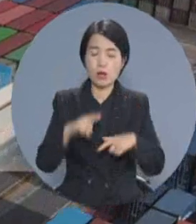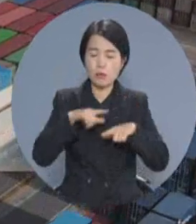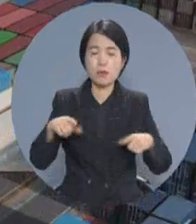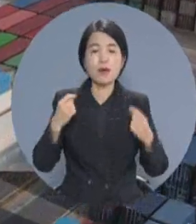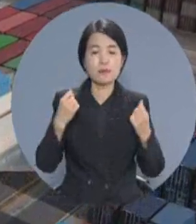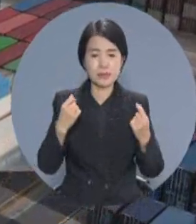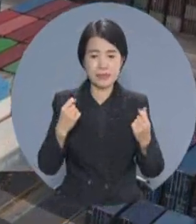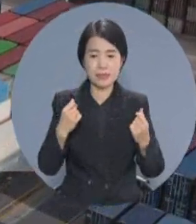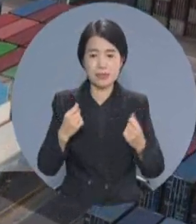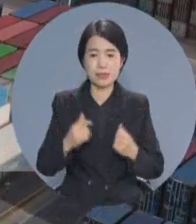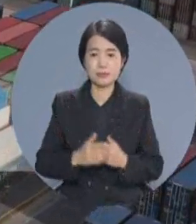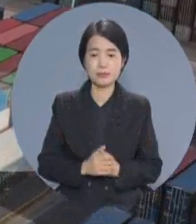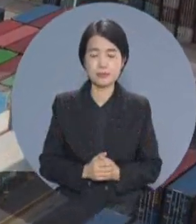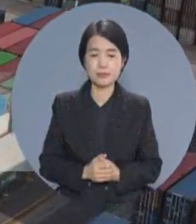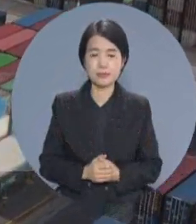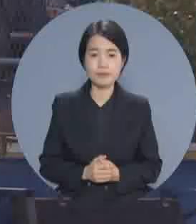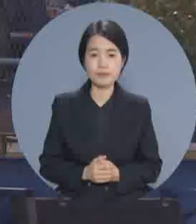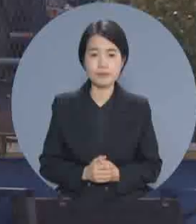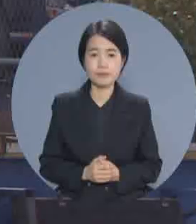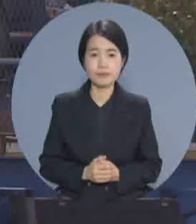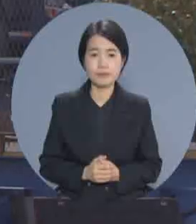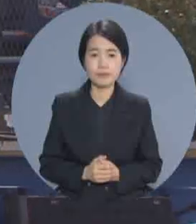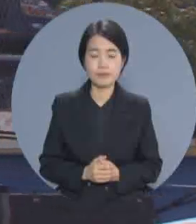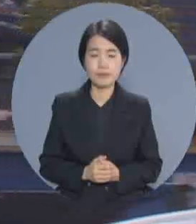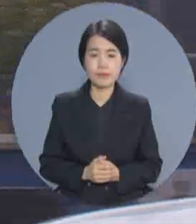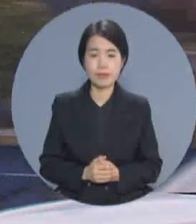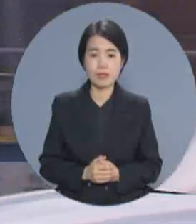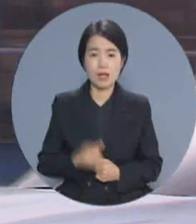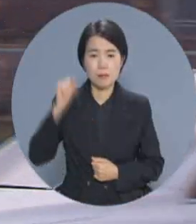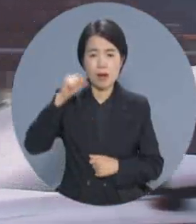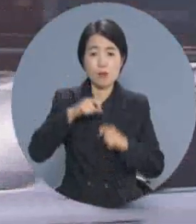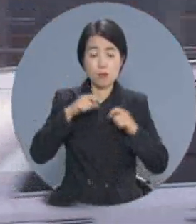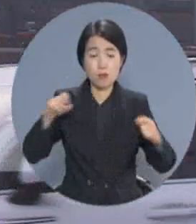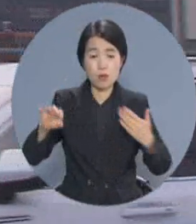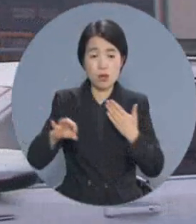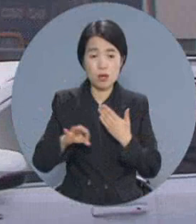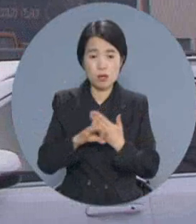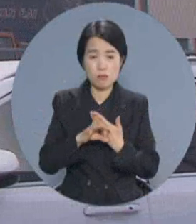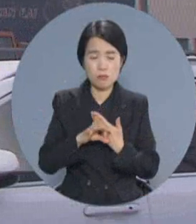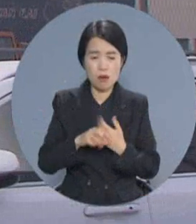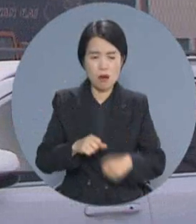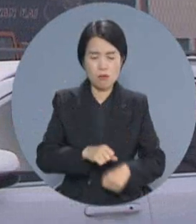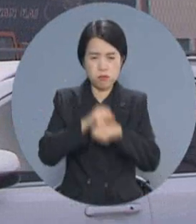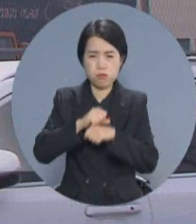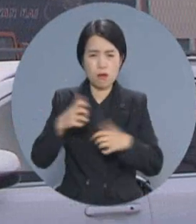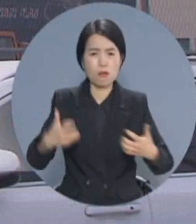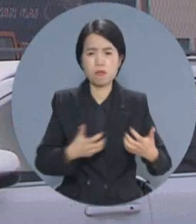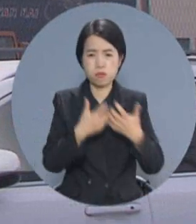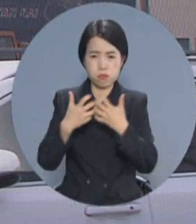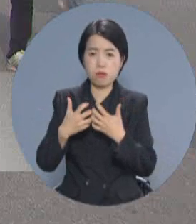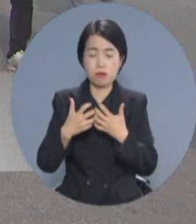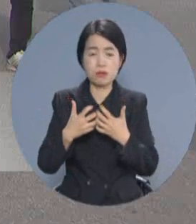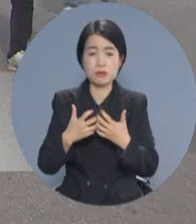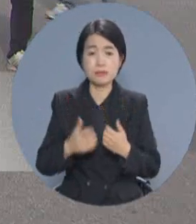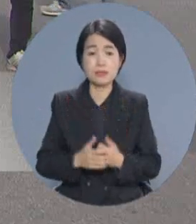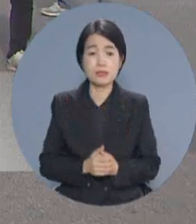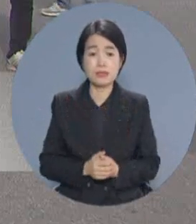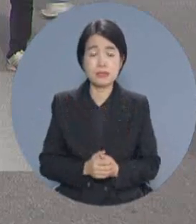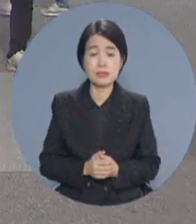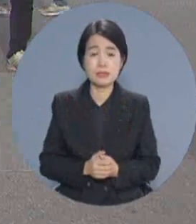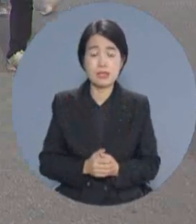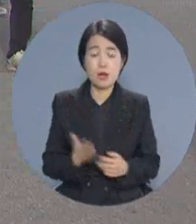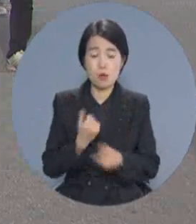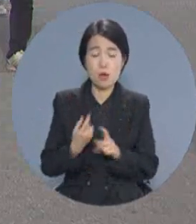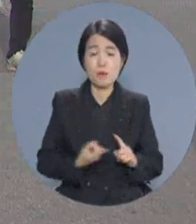평소와 비슷한 수준을 유지하고 있습니다. 하지만 파업이 길어지면 언제든 포화에 이를 수 있습니다.